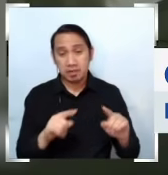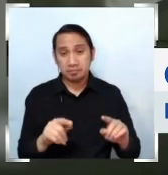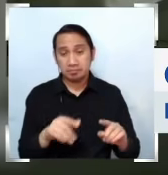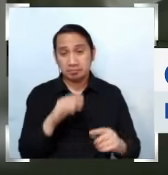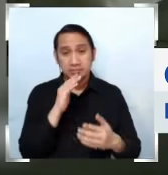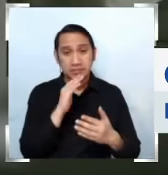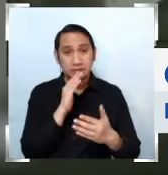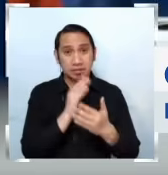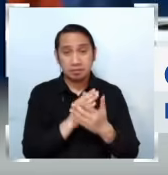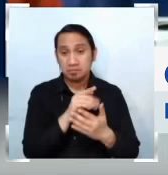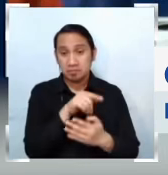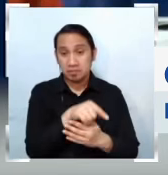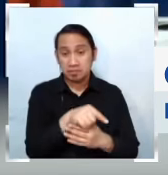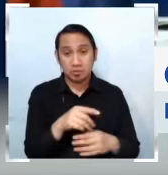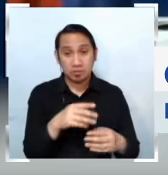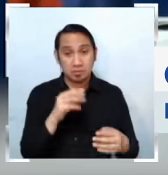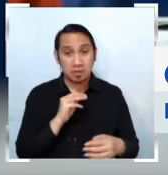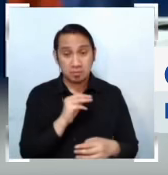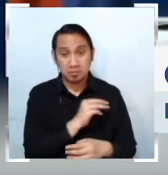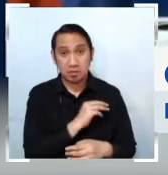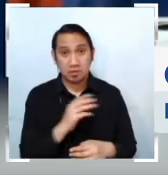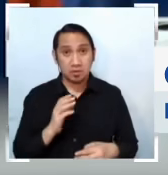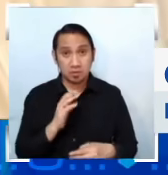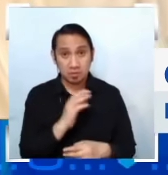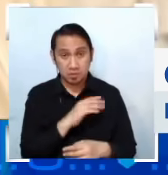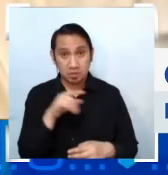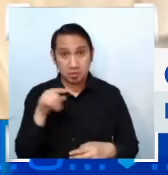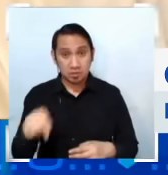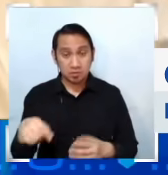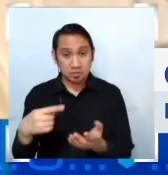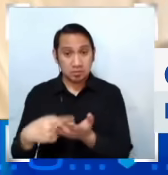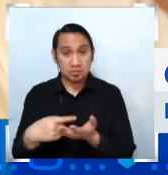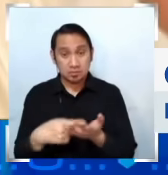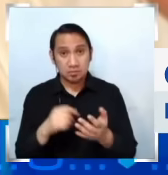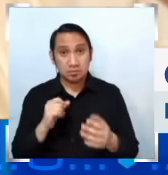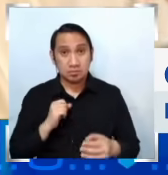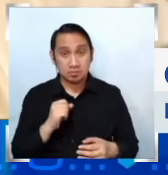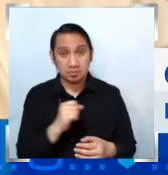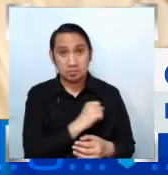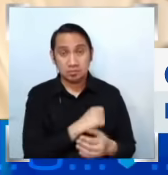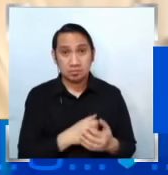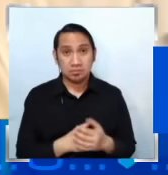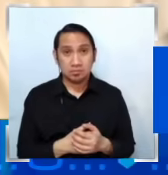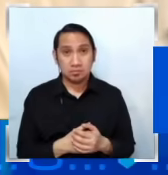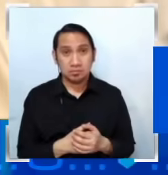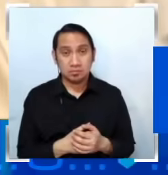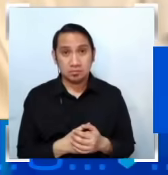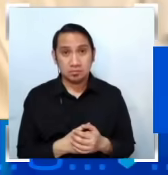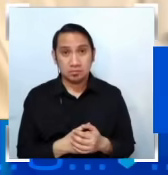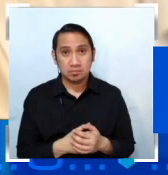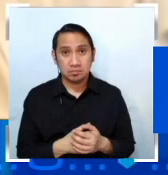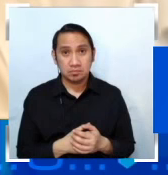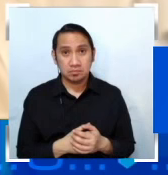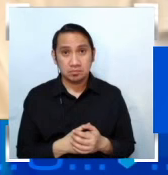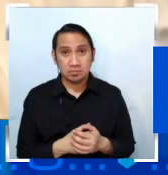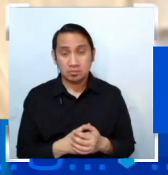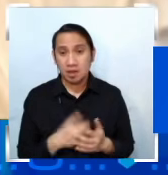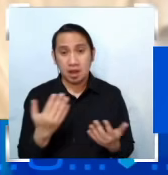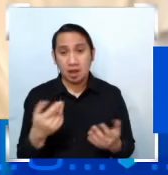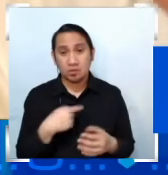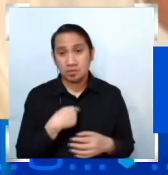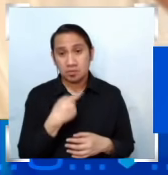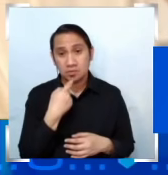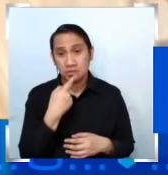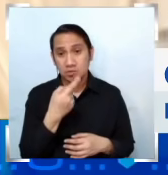mga miyembro ng gabinete sa mga pagdinig ng Kongreso. Hindi ako manginginig dyan. Dahil ang sasabihin ko lang sa inyo,